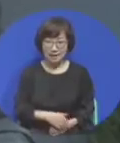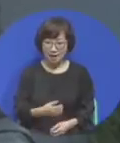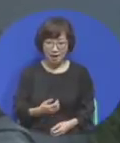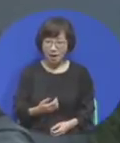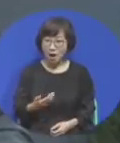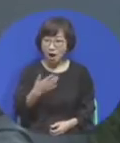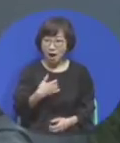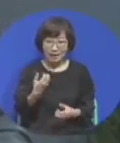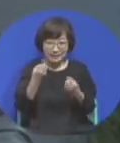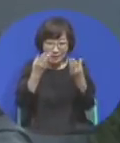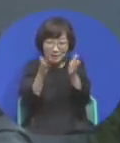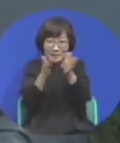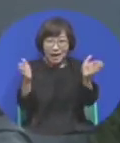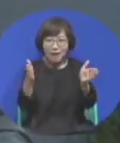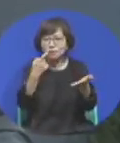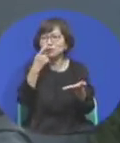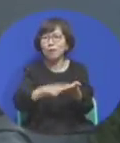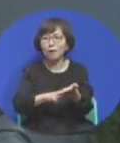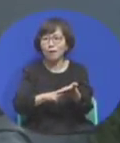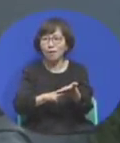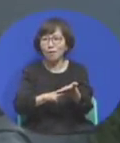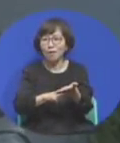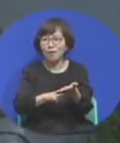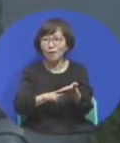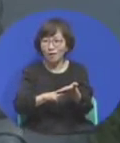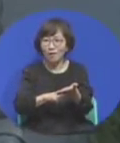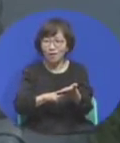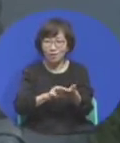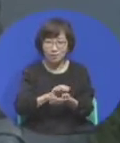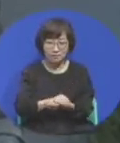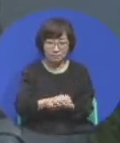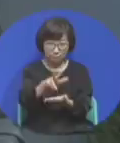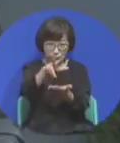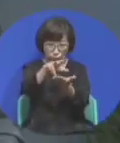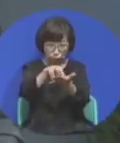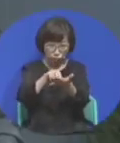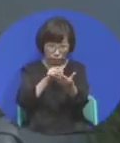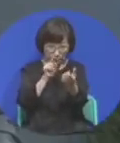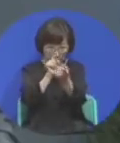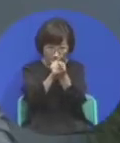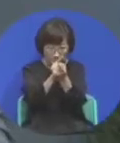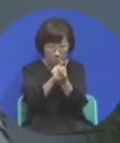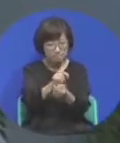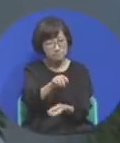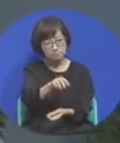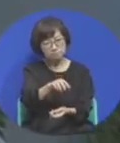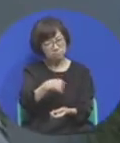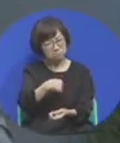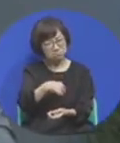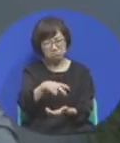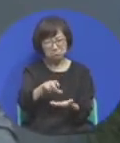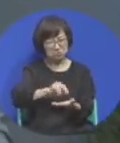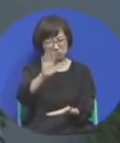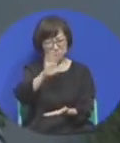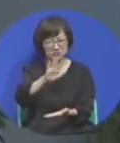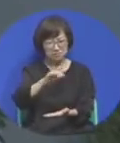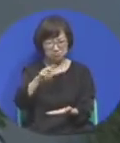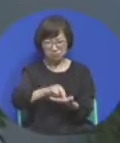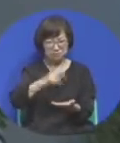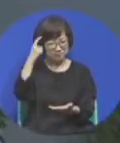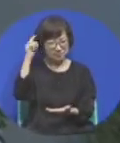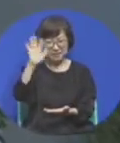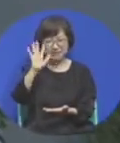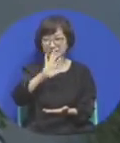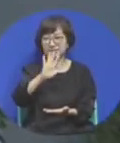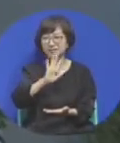거는 더 쉬워요. But starting is even simpler. 문제가 왔다? 문제 아니다. When a problem comes, I realize it's not a